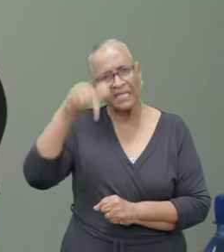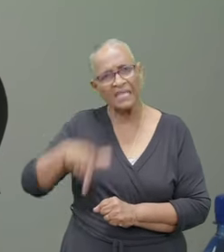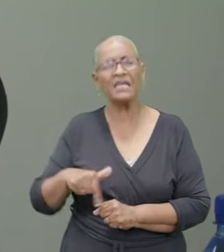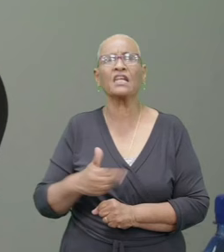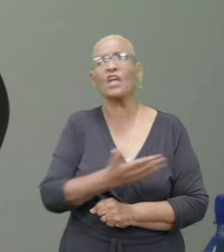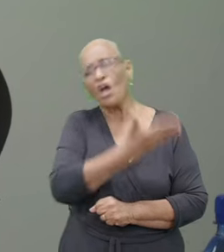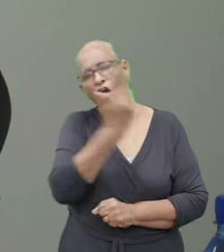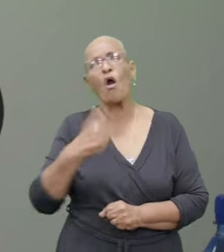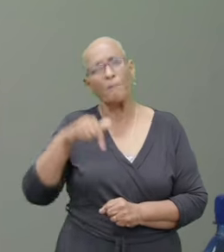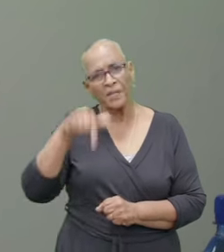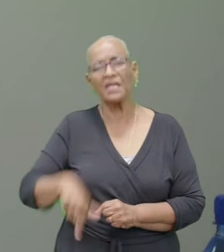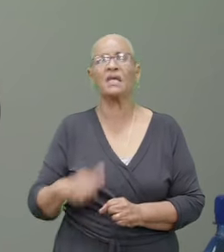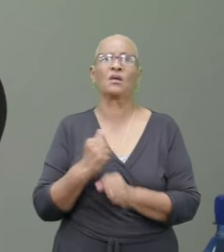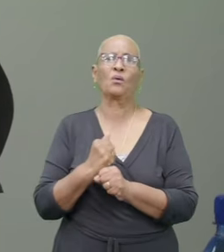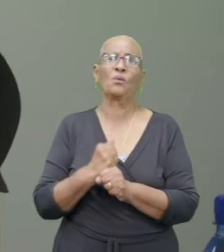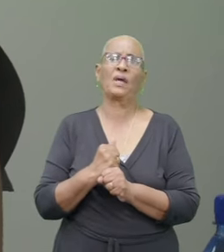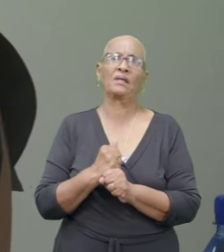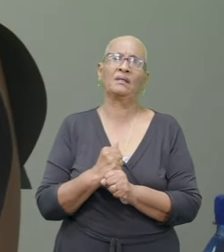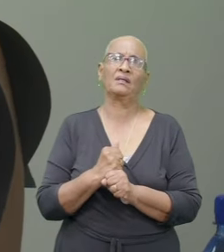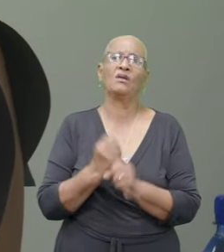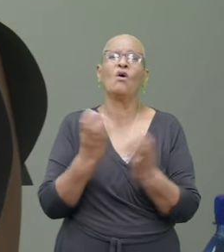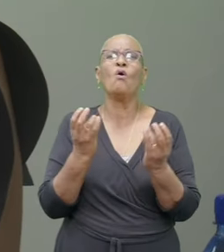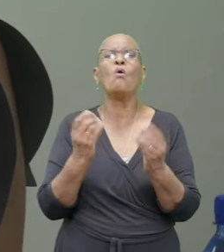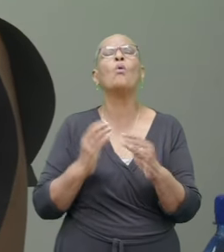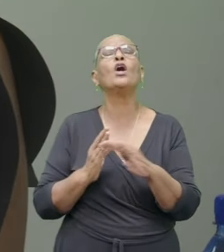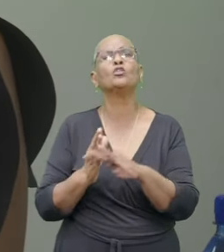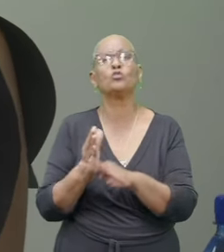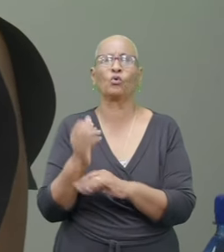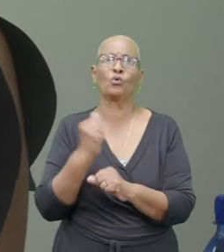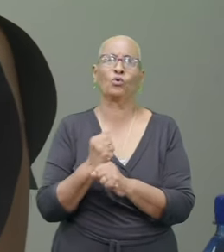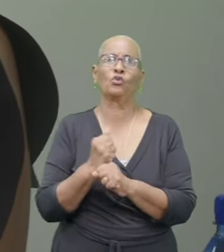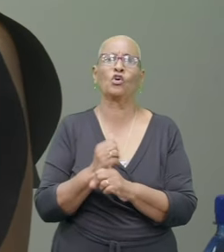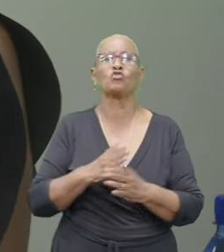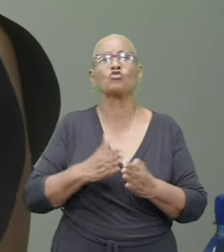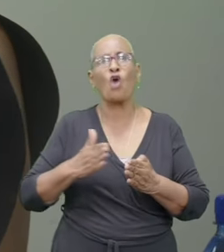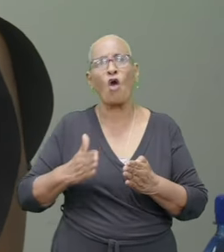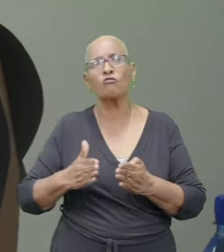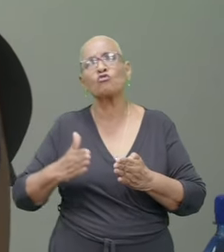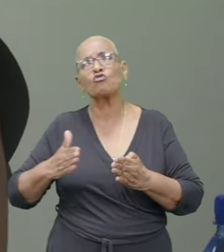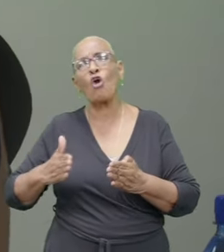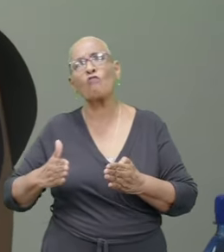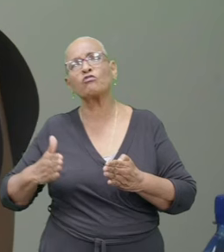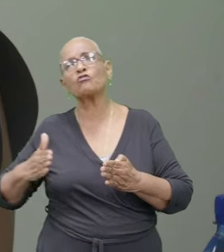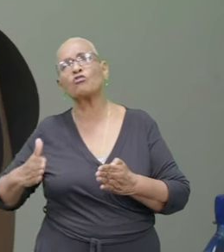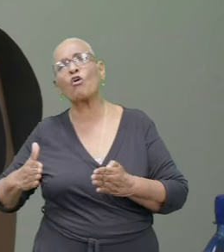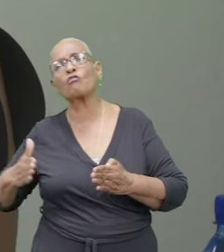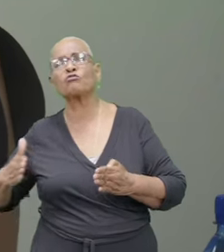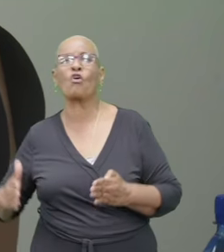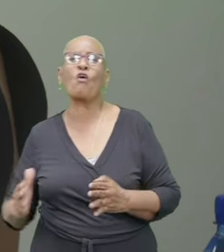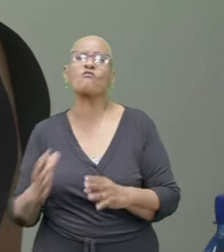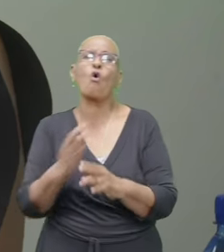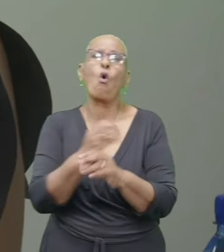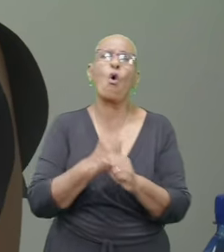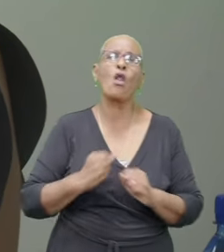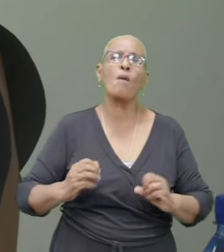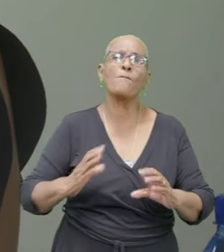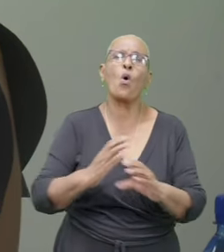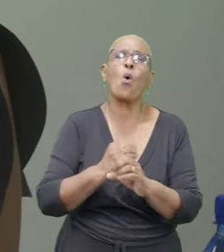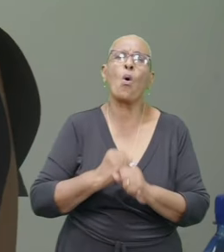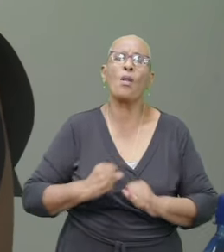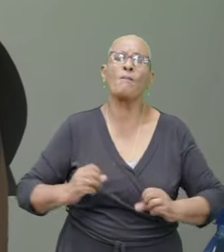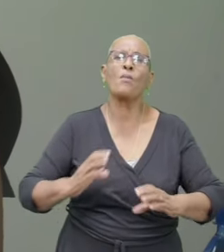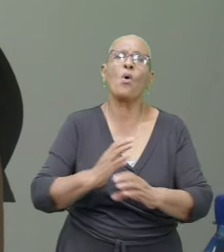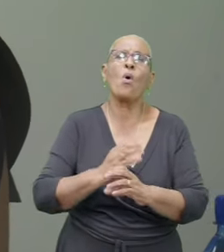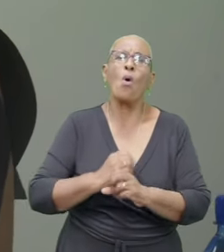om uiteindelijk moment te kijken hoe we verder kunnen schuiven. Ik hoop dat ik daar dus en toch wel zo uitgebreid mogelijk uw vraag